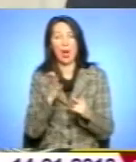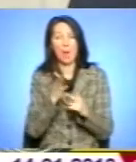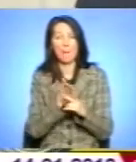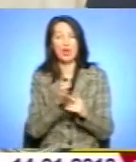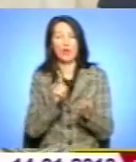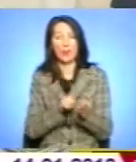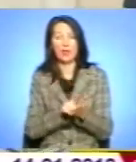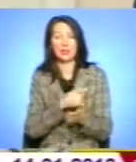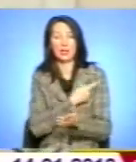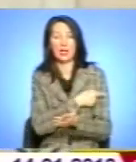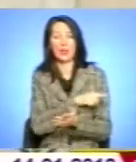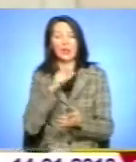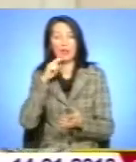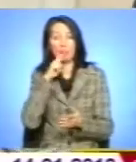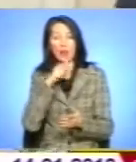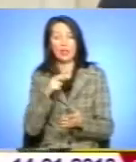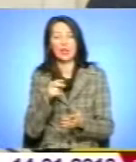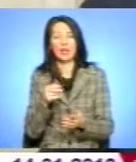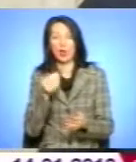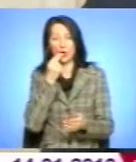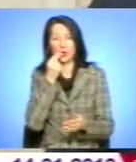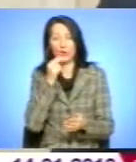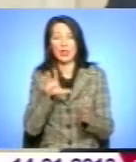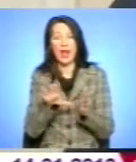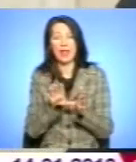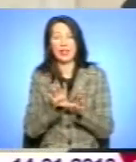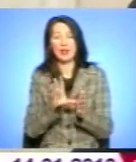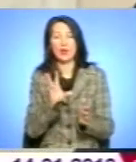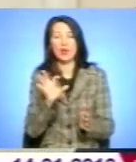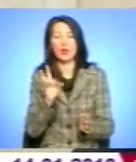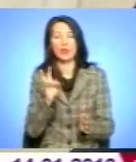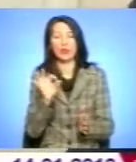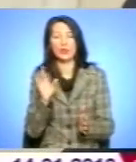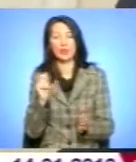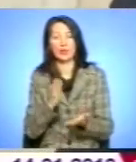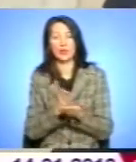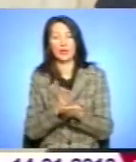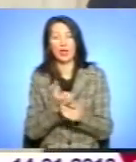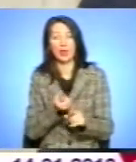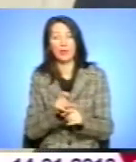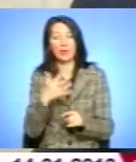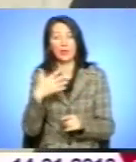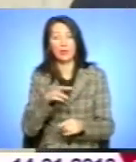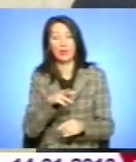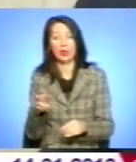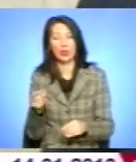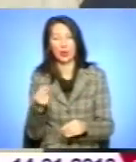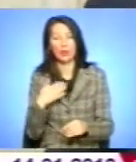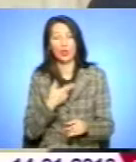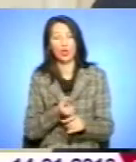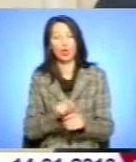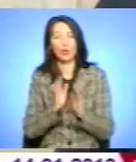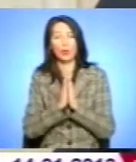пенсії, медикаменти, харчування, енергоносії складає більше 50 мільйонів гривень. Тобто ми дуже